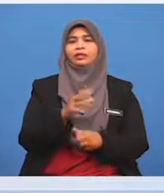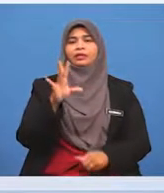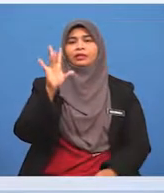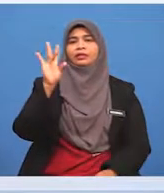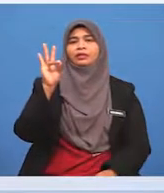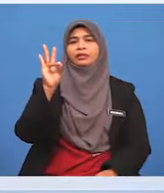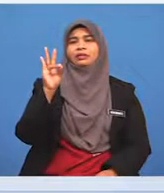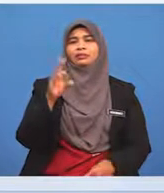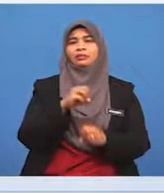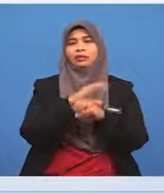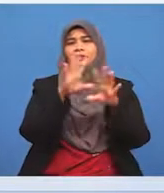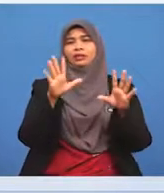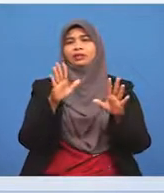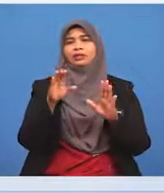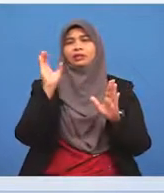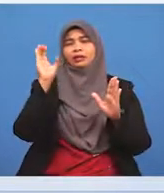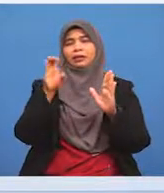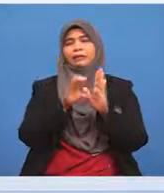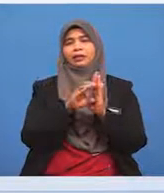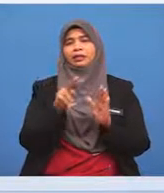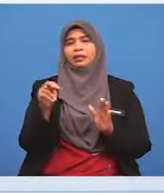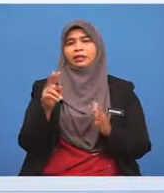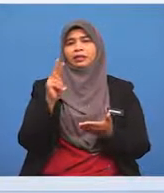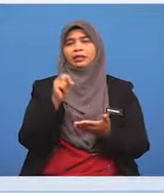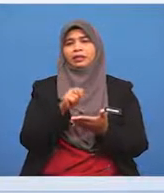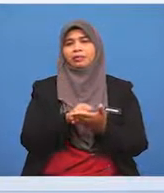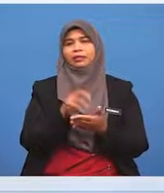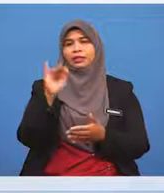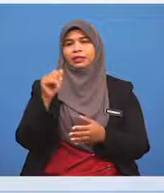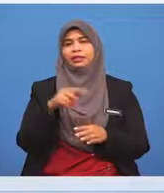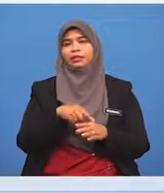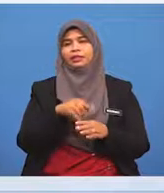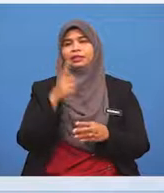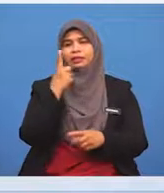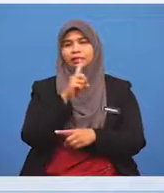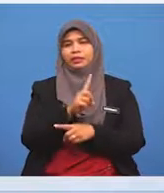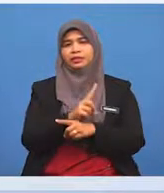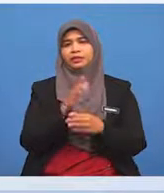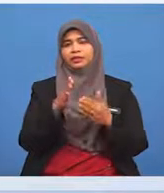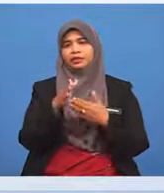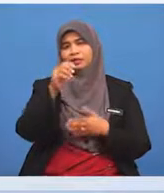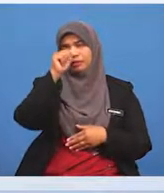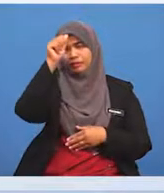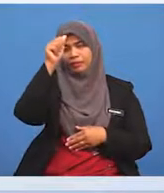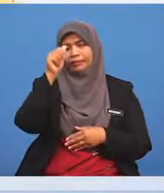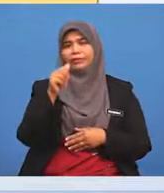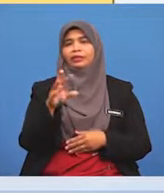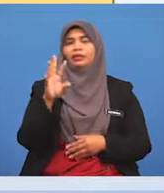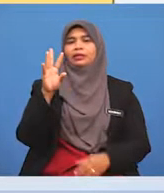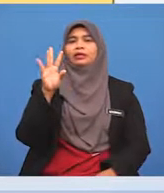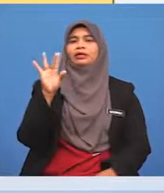ketujuh, menerangkan gambaran nikmat yang dijanjikan oleh Allah Ta'ala. Yang